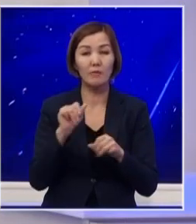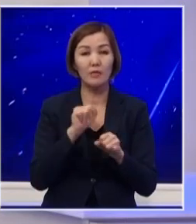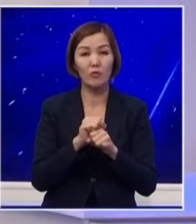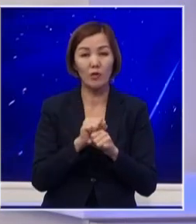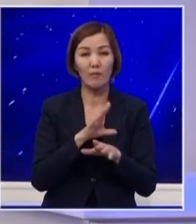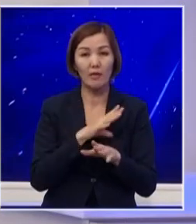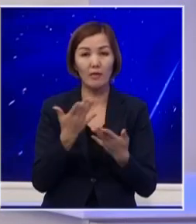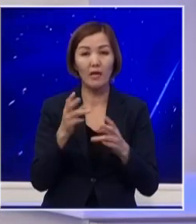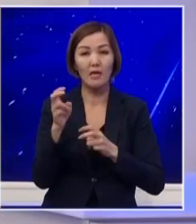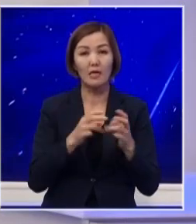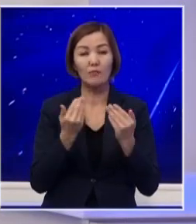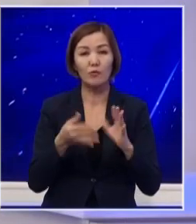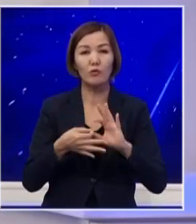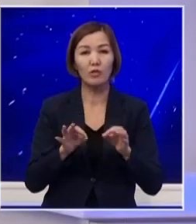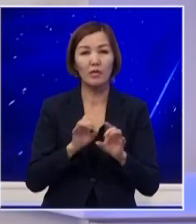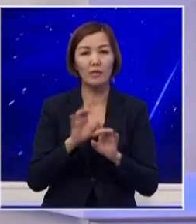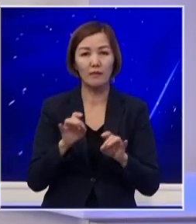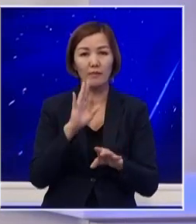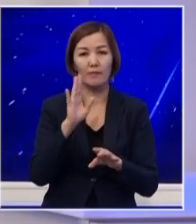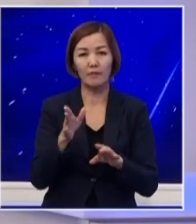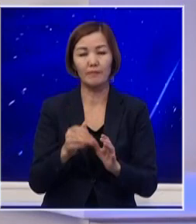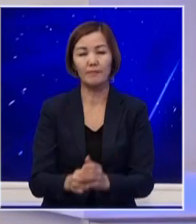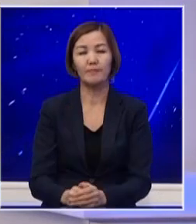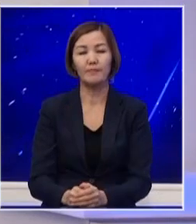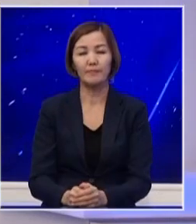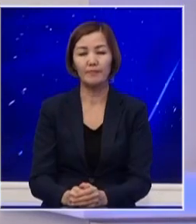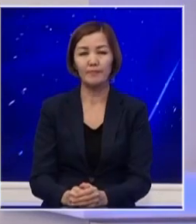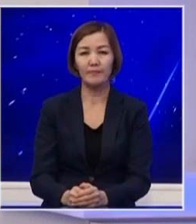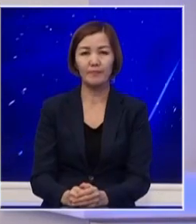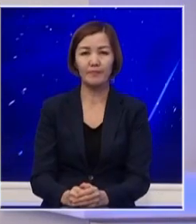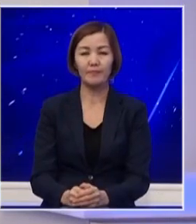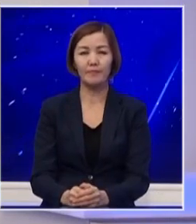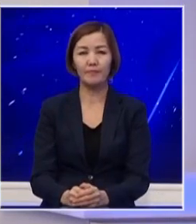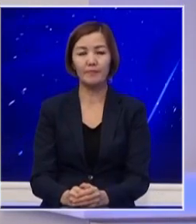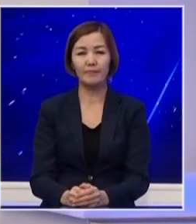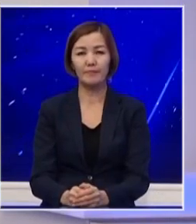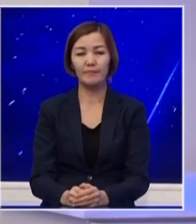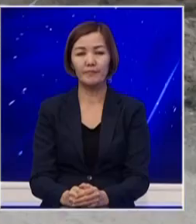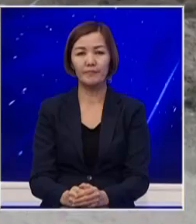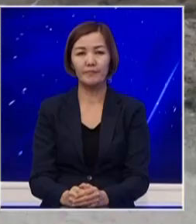қалыпты. Кәсіпорынның бүгінгі жай-күйін тілшіміз Амина Құдайберген біліп қайтты. Сюжеттен көрейік.